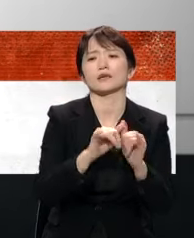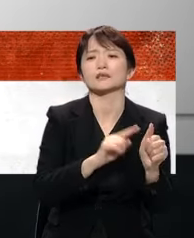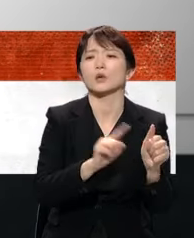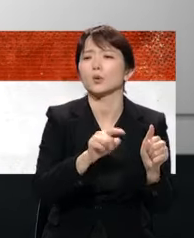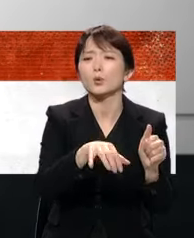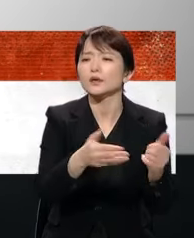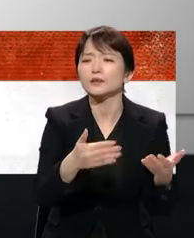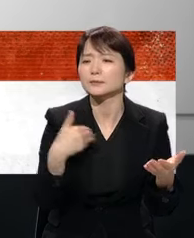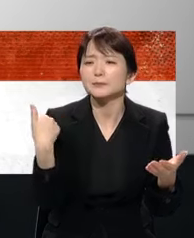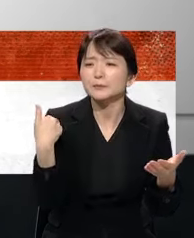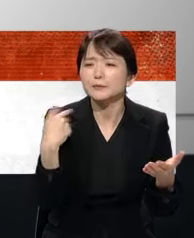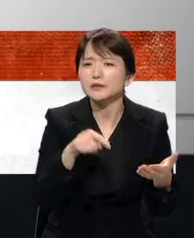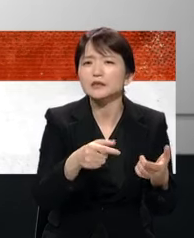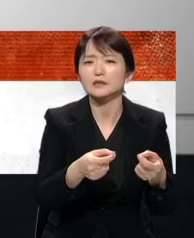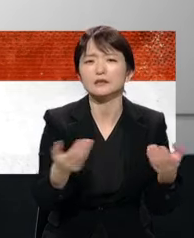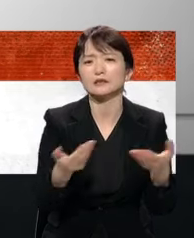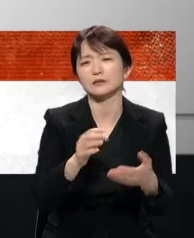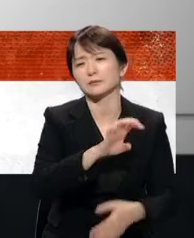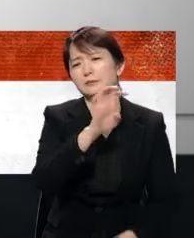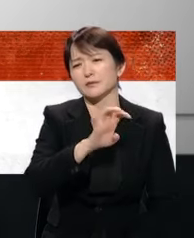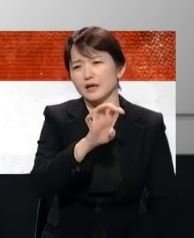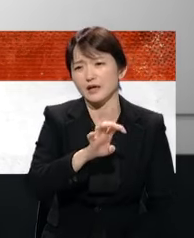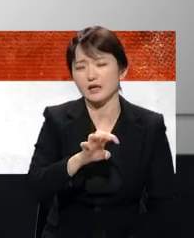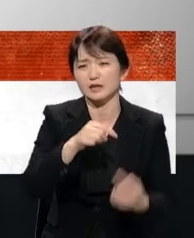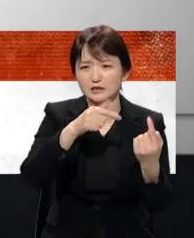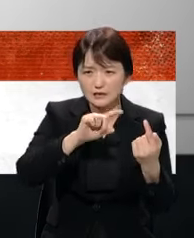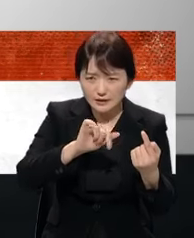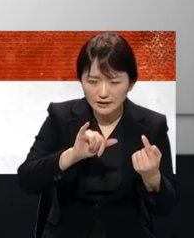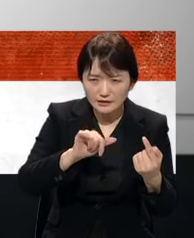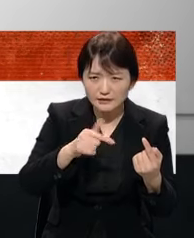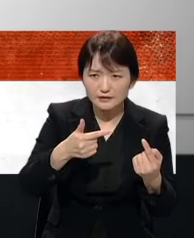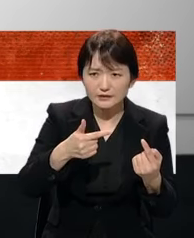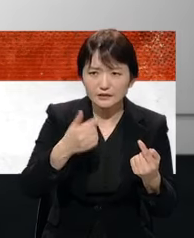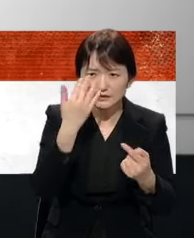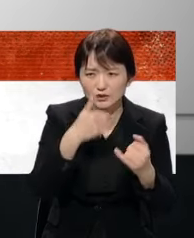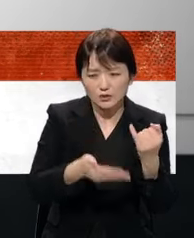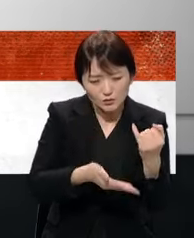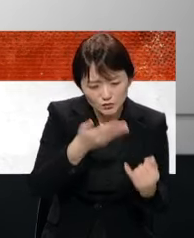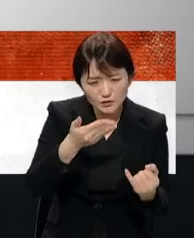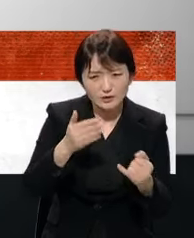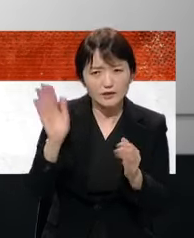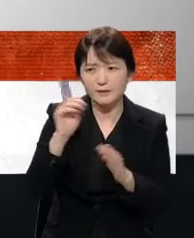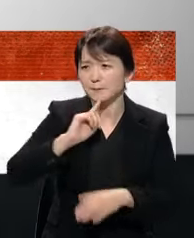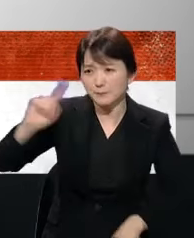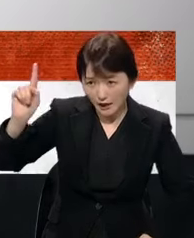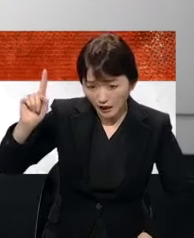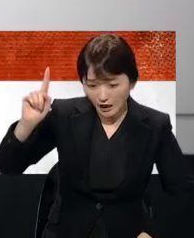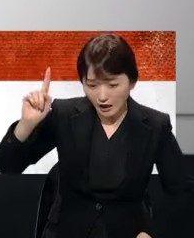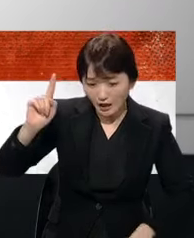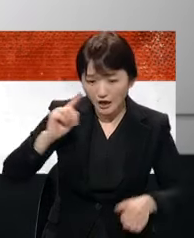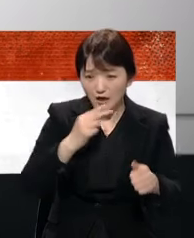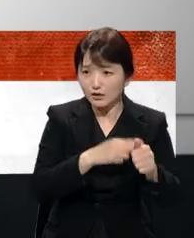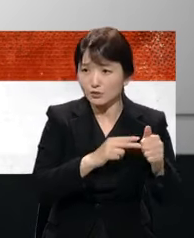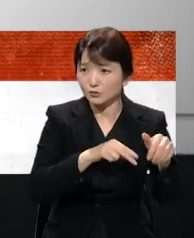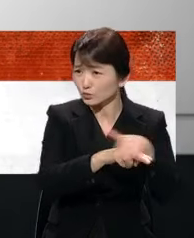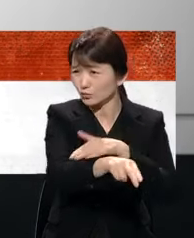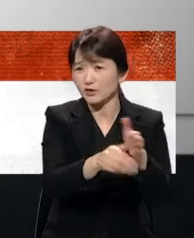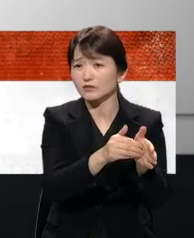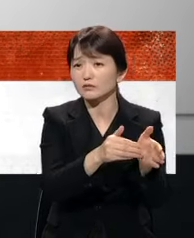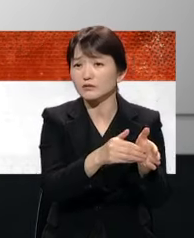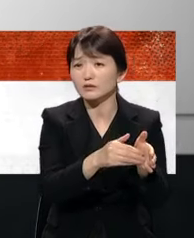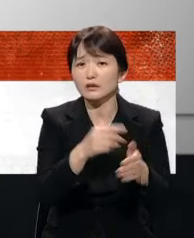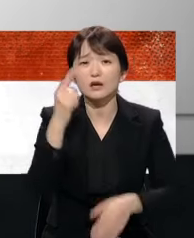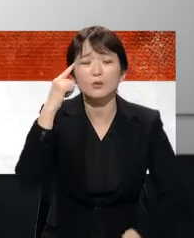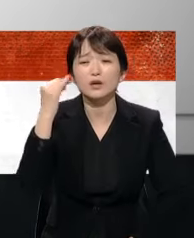그래서 계속 이런 일이 반복되고 뭐 1학기 하다가 뭐 예를 들어서 성추행해가지고 학생이 고소하면은 도망 나와버리면 끝나거든요.